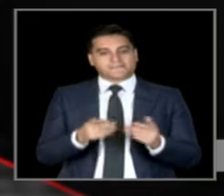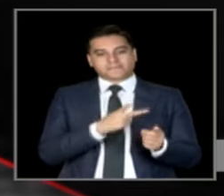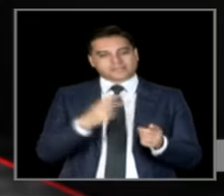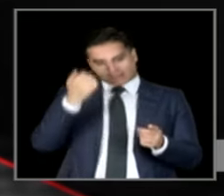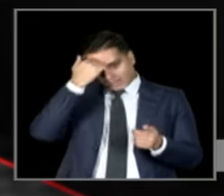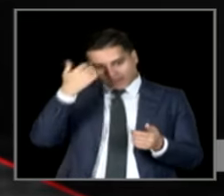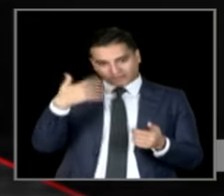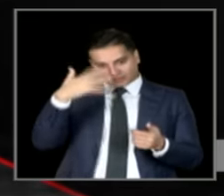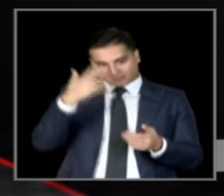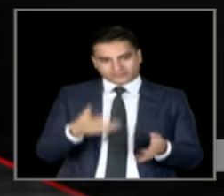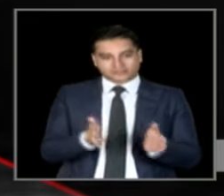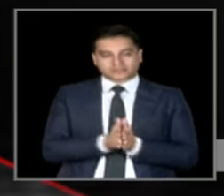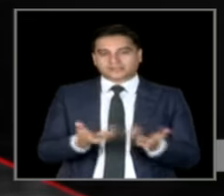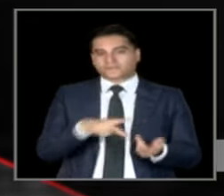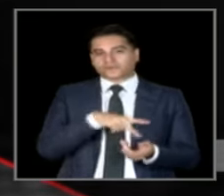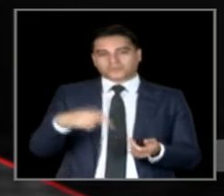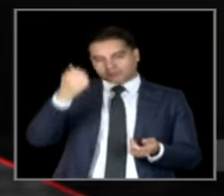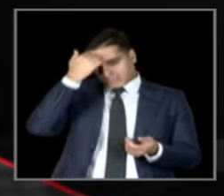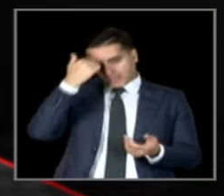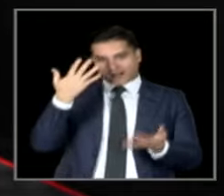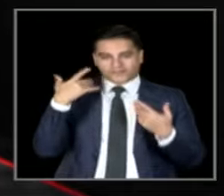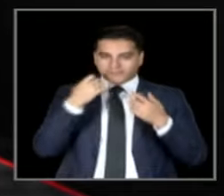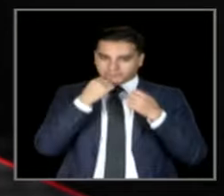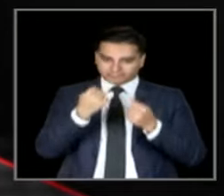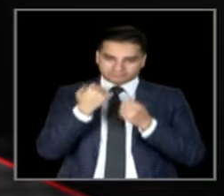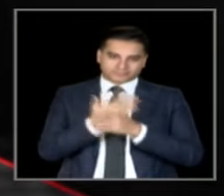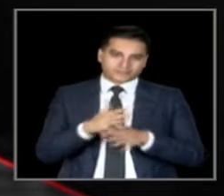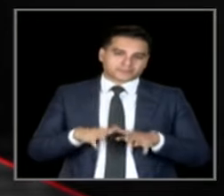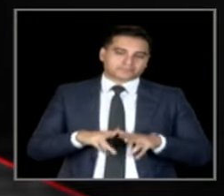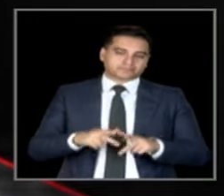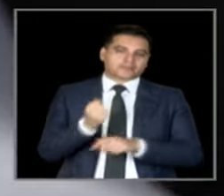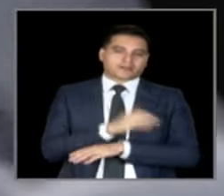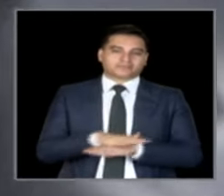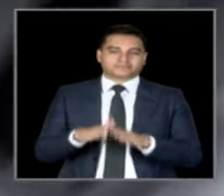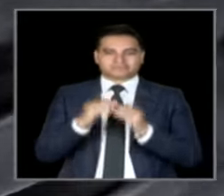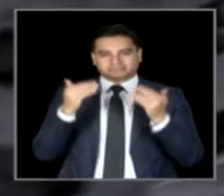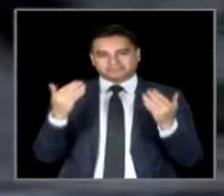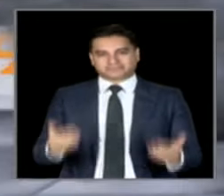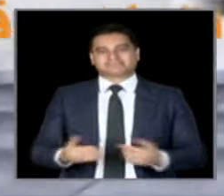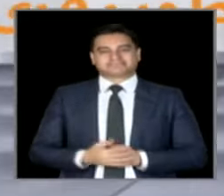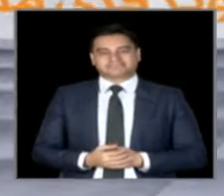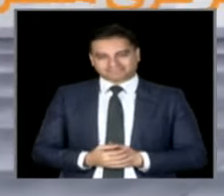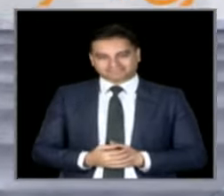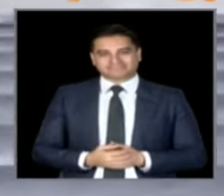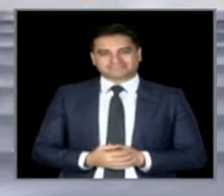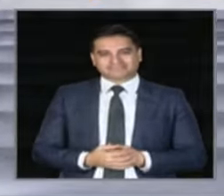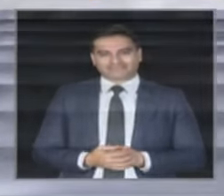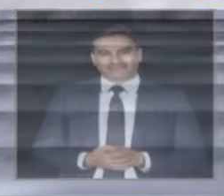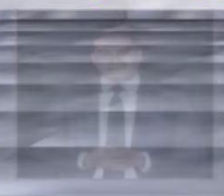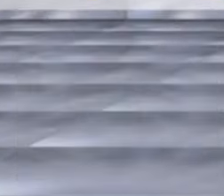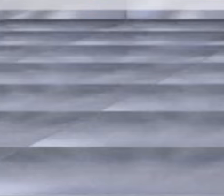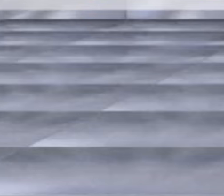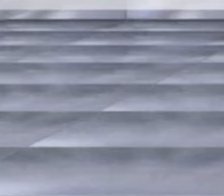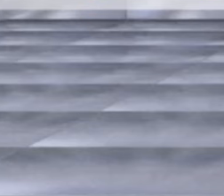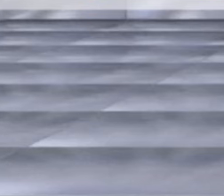يساوي 200,000 جنيه، ويبقى الرصيد لحد دلوقتي 800,000 جنيه في خزنة البنك الأهلي لتطوير الكرة المصرية.